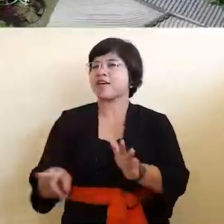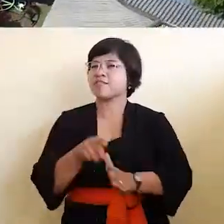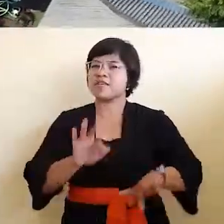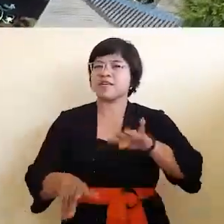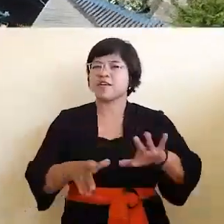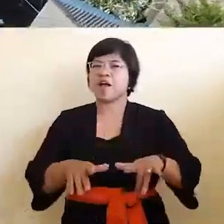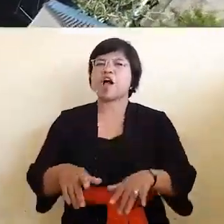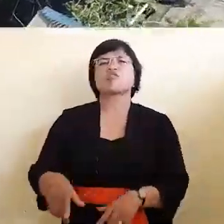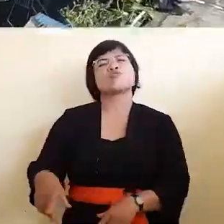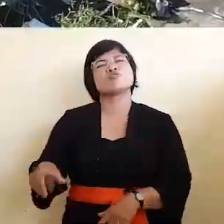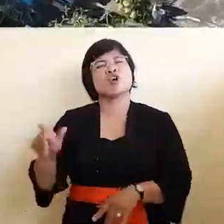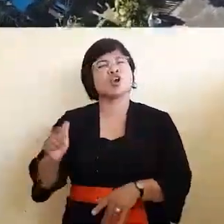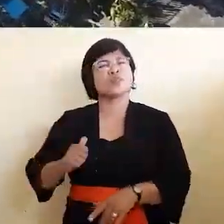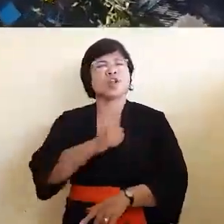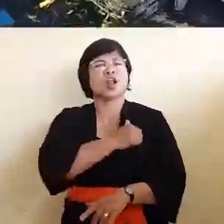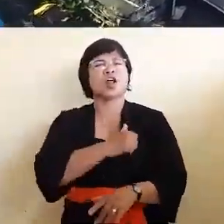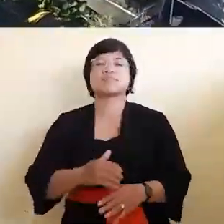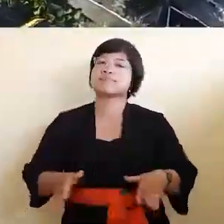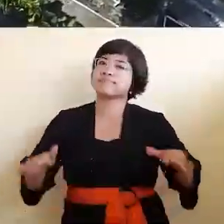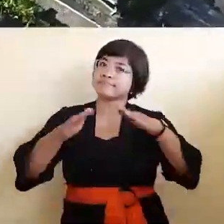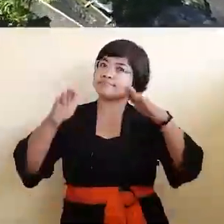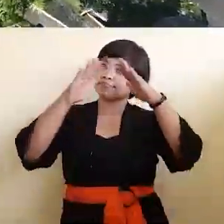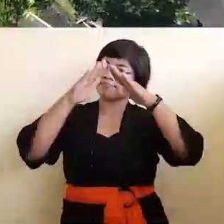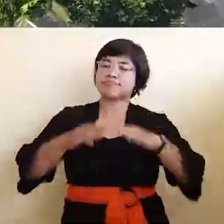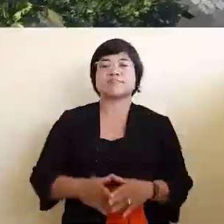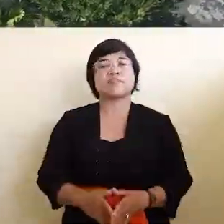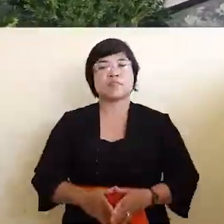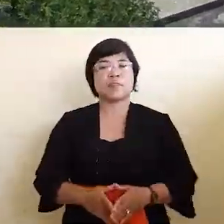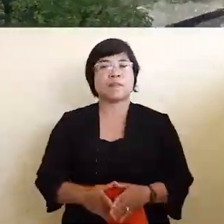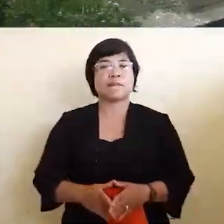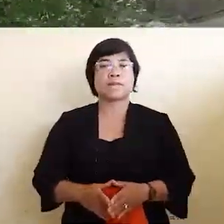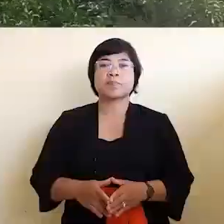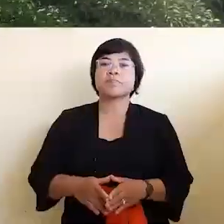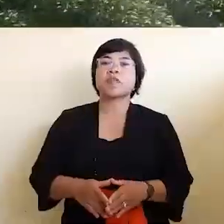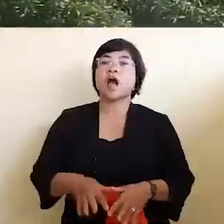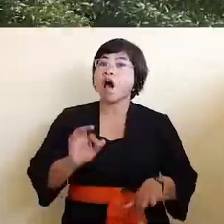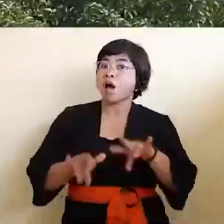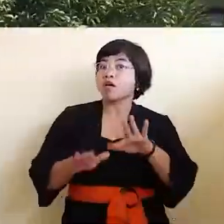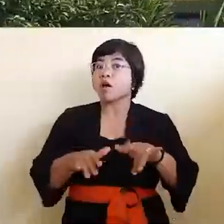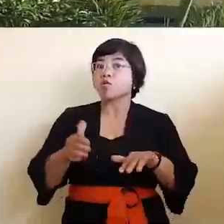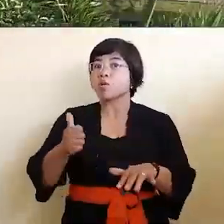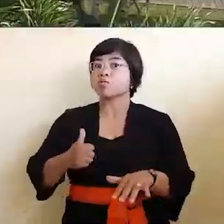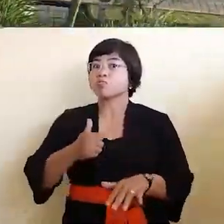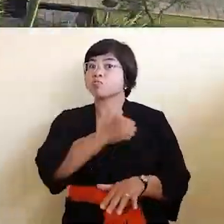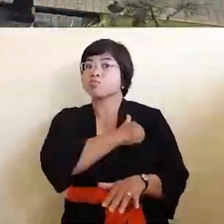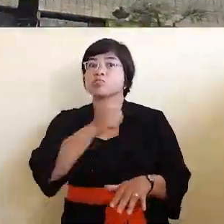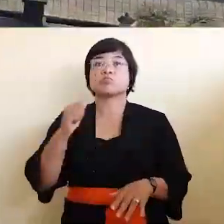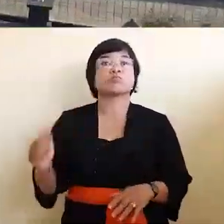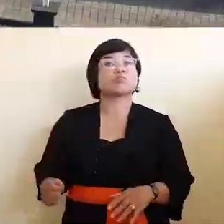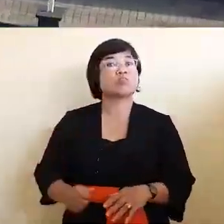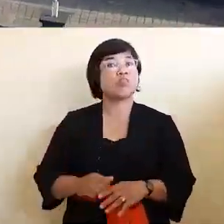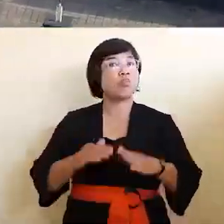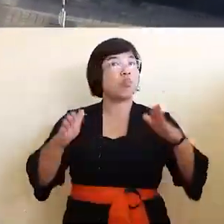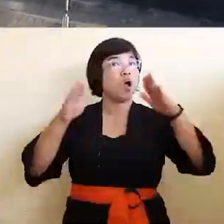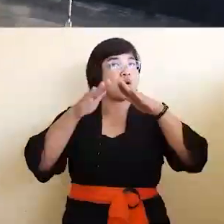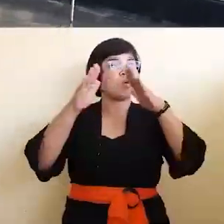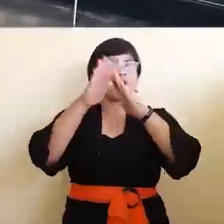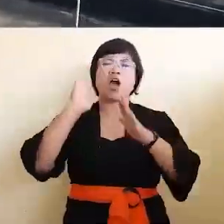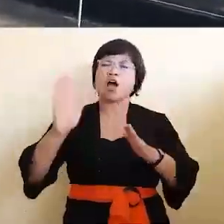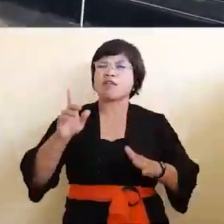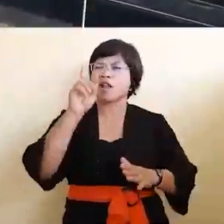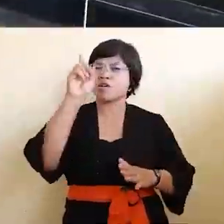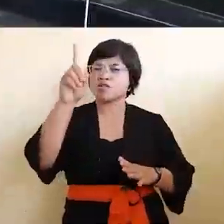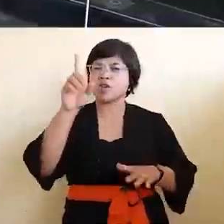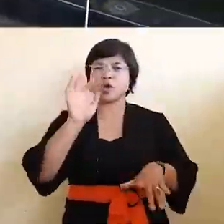datang di Kantor Kementerian Agama Kabupaten Bangli. Kantor Kementerian Agama Kabupaten Bangli sebagai salah